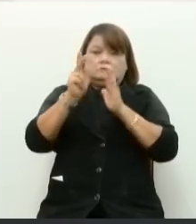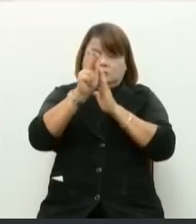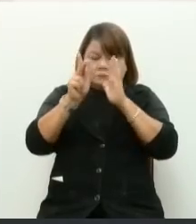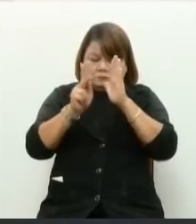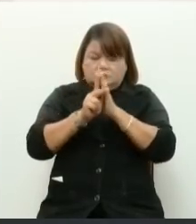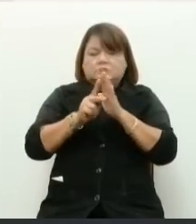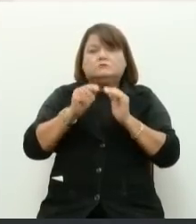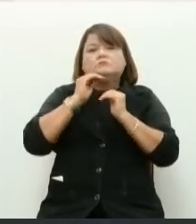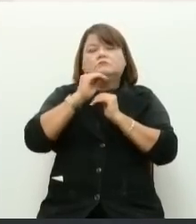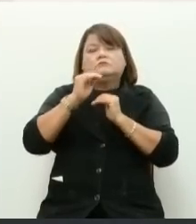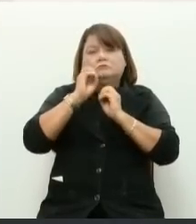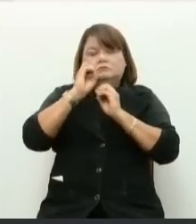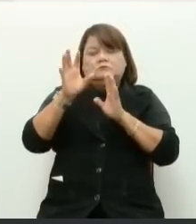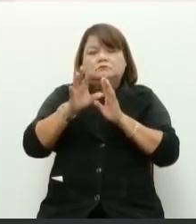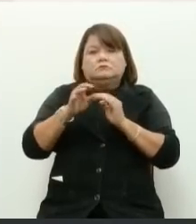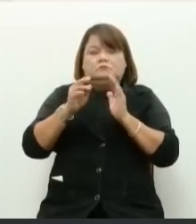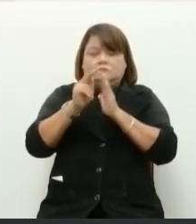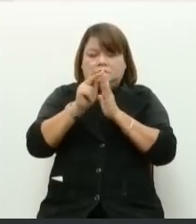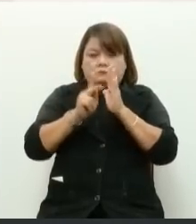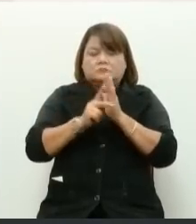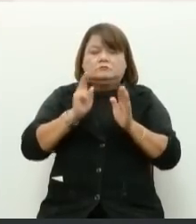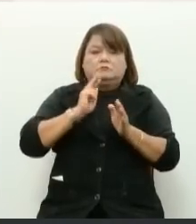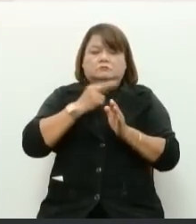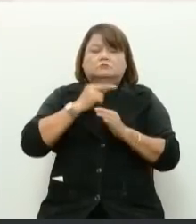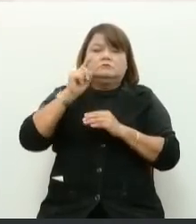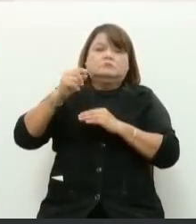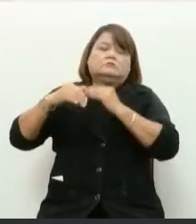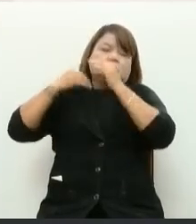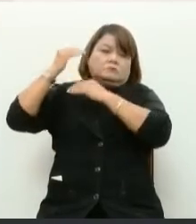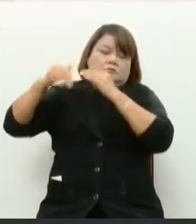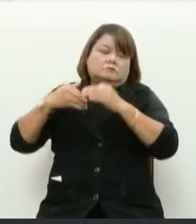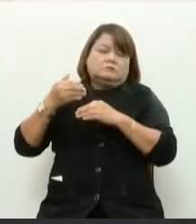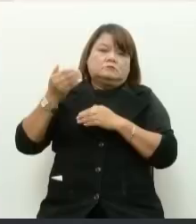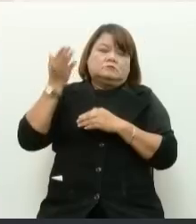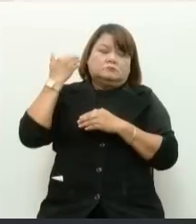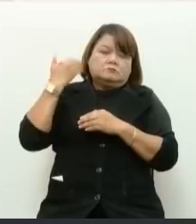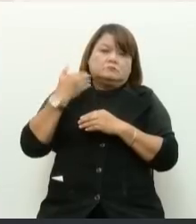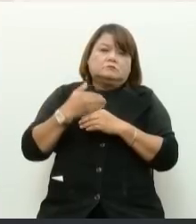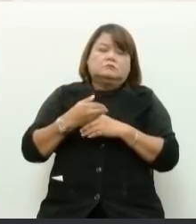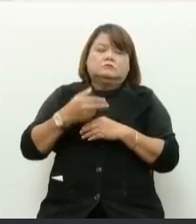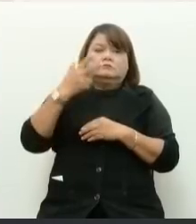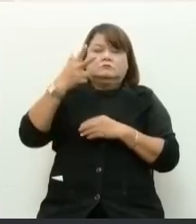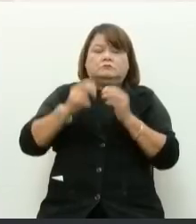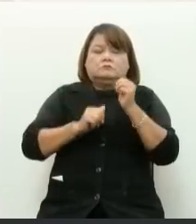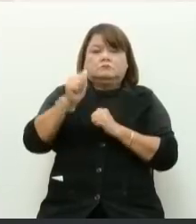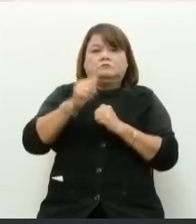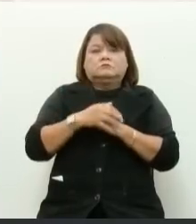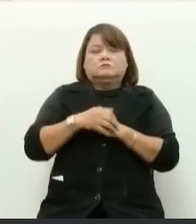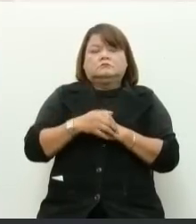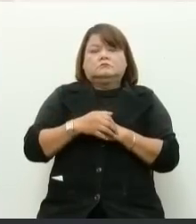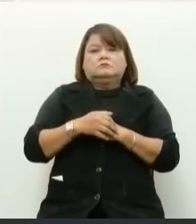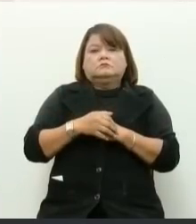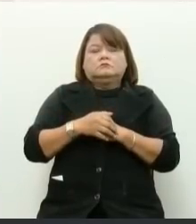ฑ์นะครับแล้วหลักเกณฑ์ของเราเนี่ยเราก็พัฒนานะครับอย่างเช่นเดิมทีเนี่ยต้อง3ผ่านใช่มั้ยเองนะ3ผ่